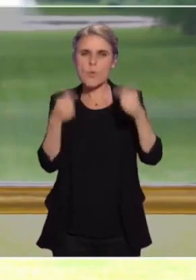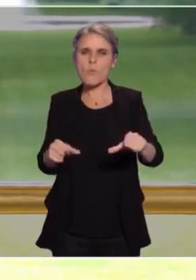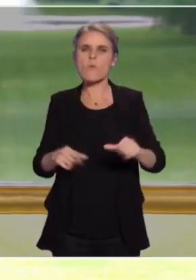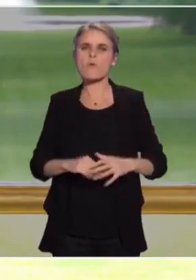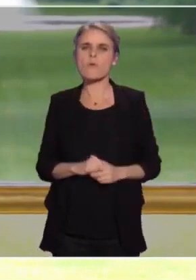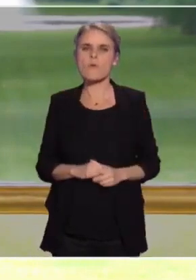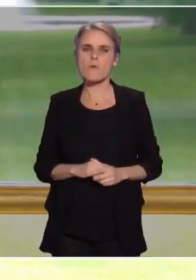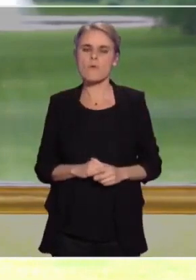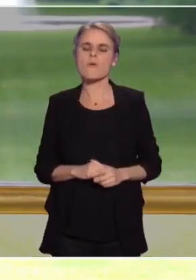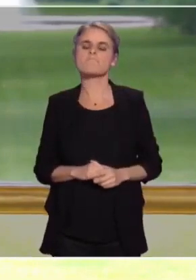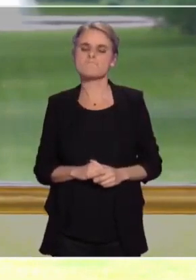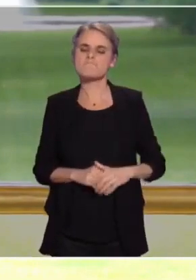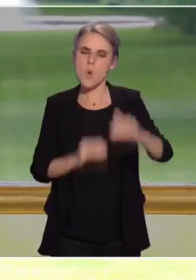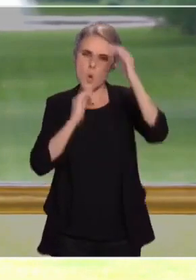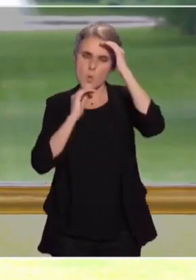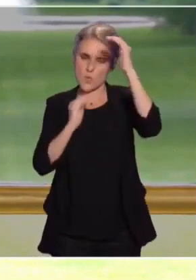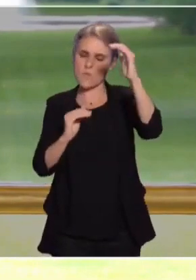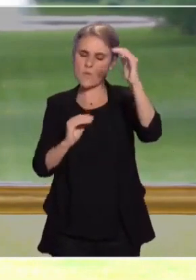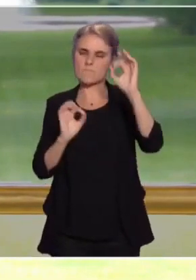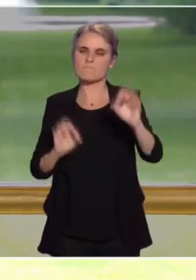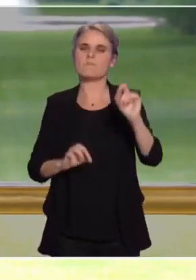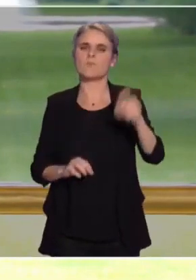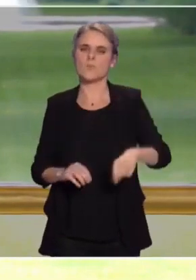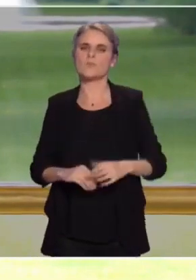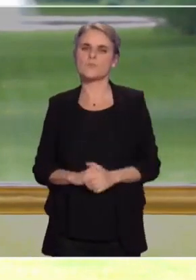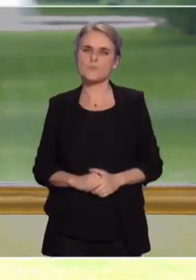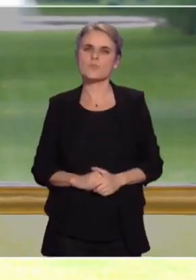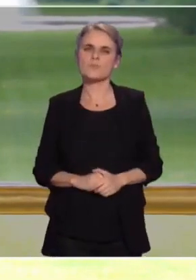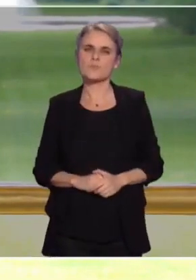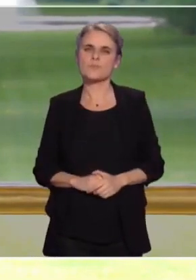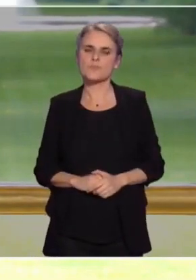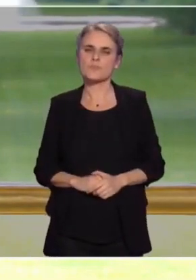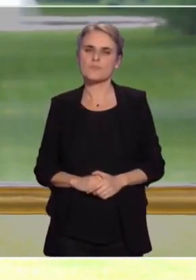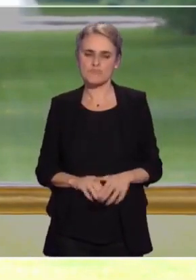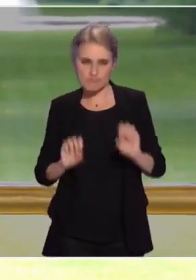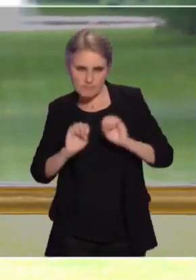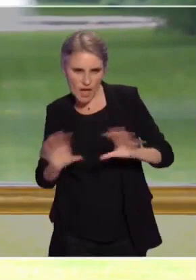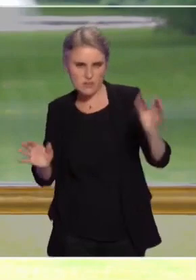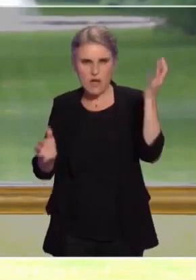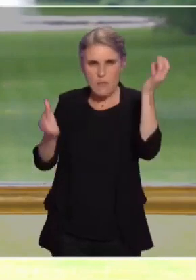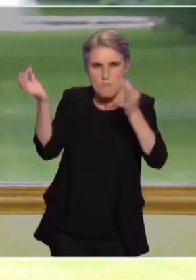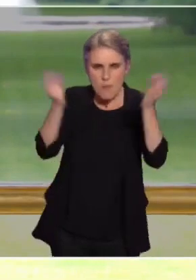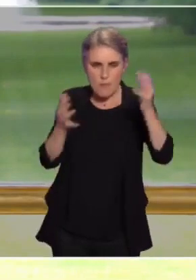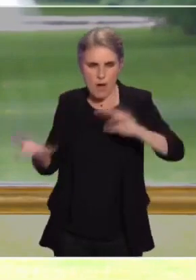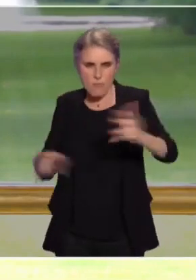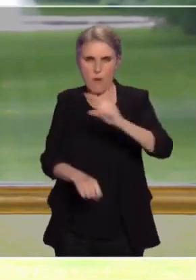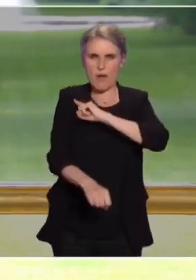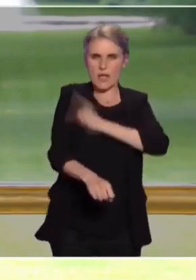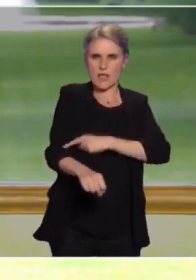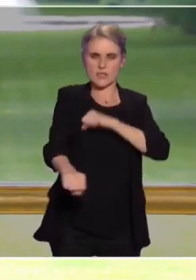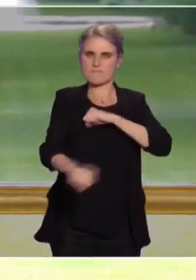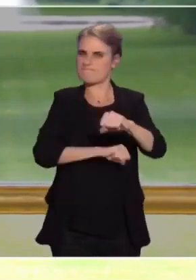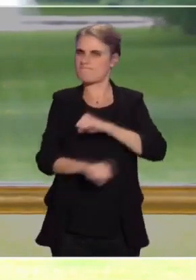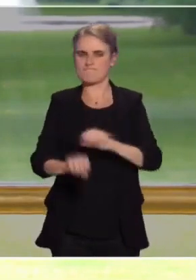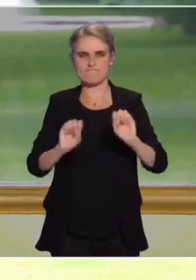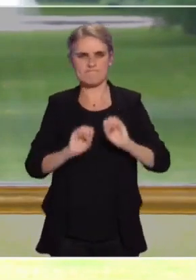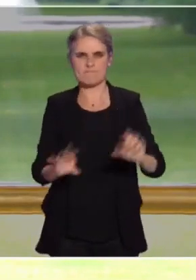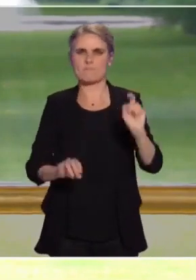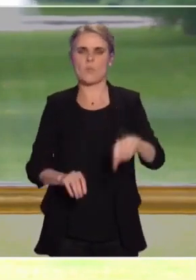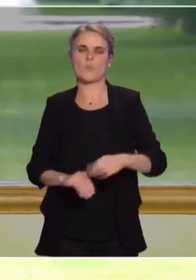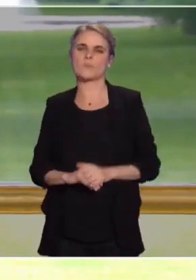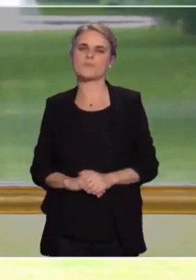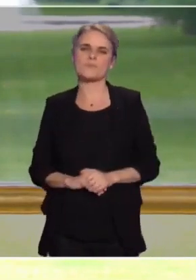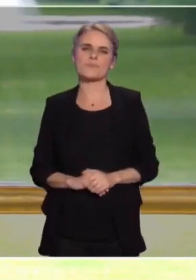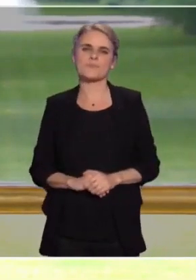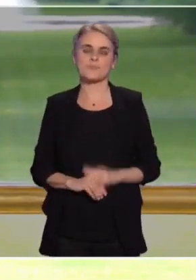faisons-leur davantage confiance libérons la créativité et l'énergie du terrain c'est pourquoi